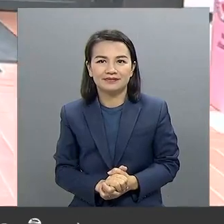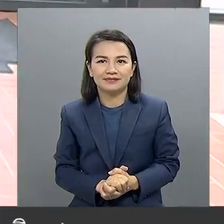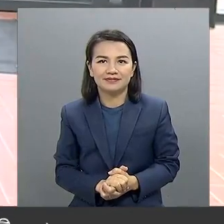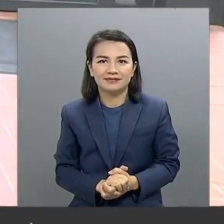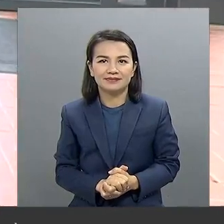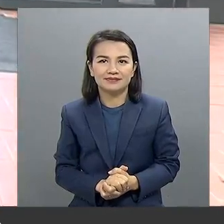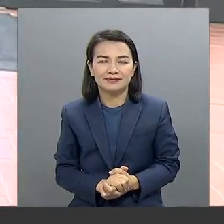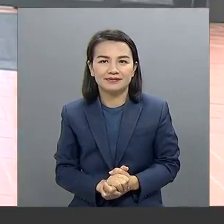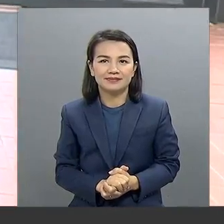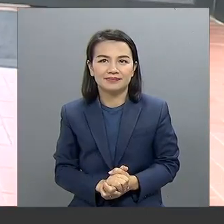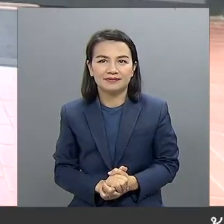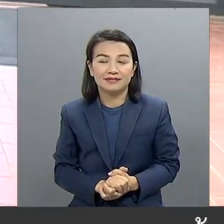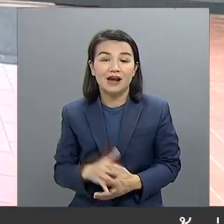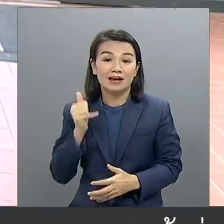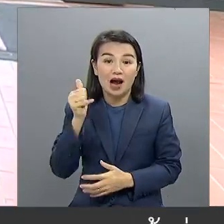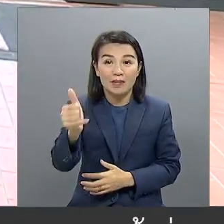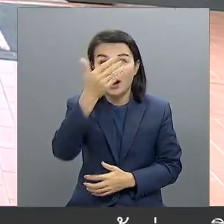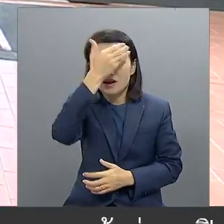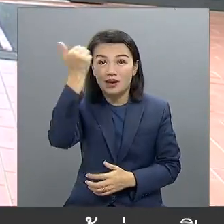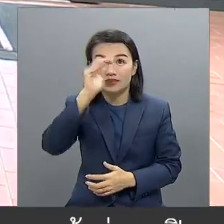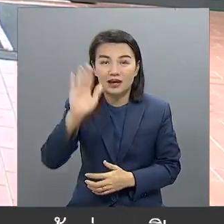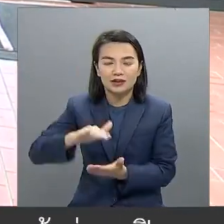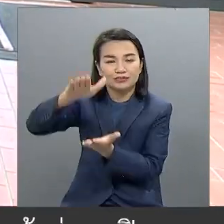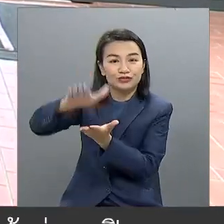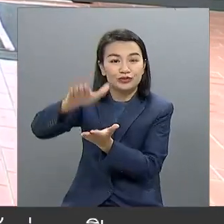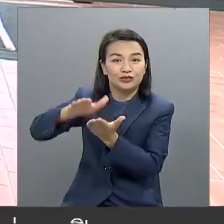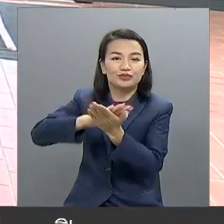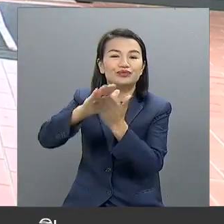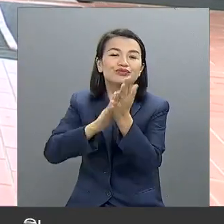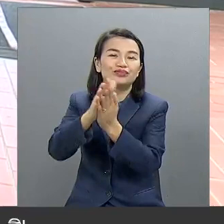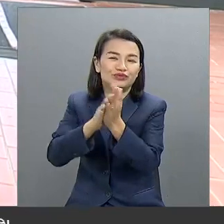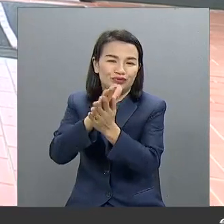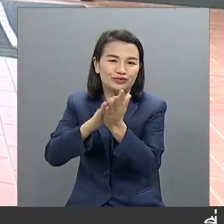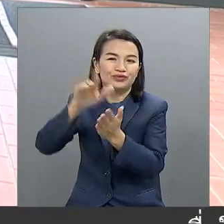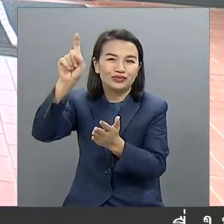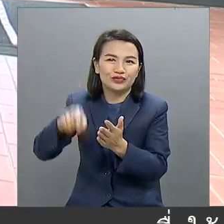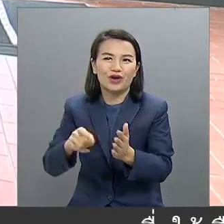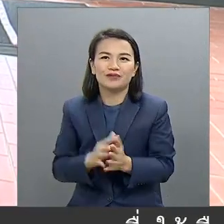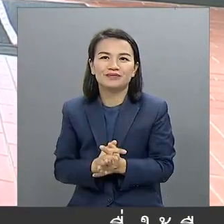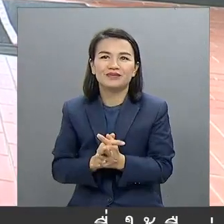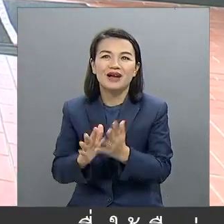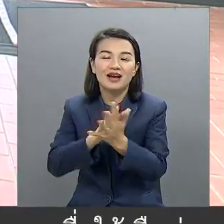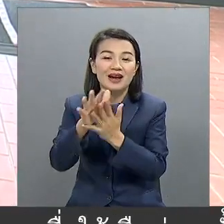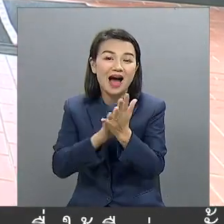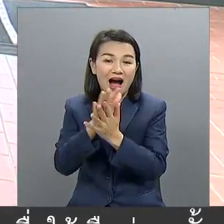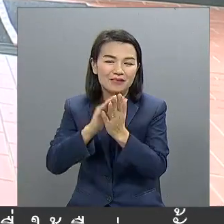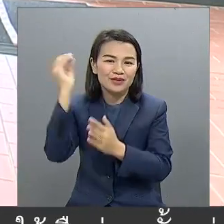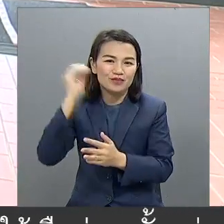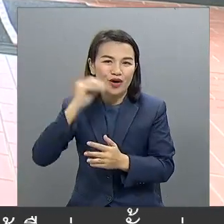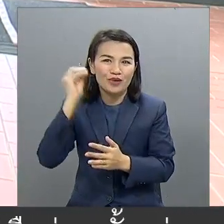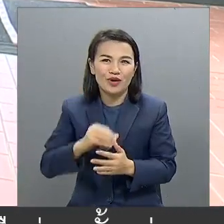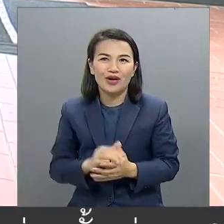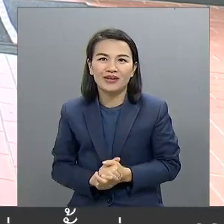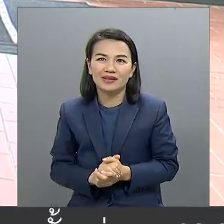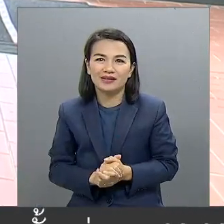คผชมเข้ามาแล้วก็อย่าลืมททำความสะอาดด้เจวแคอร์ั่มอบอยๆ หรอถ